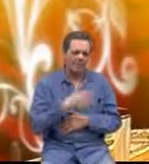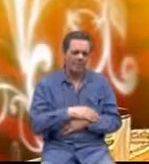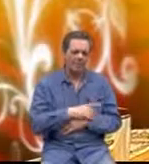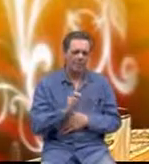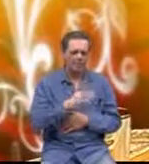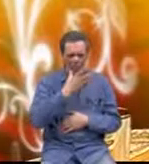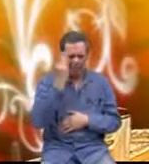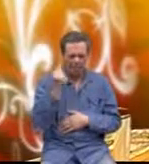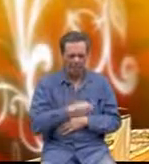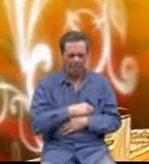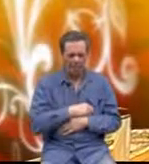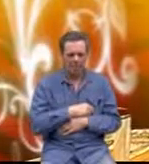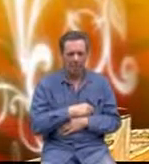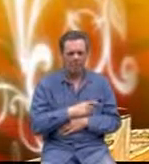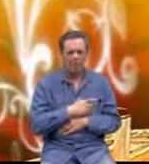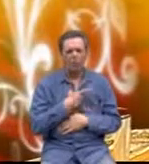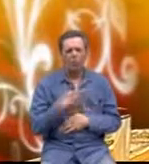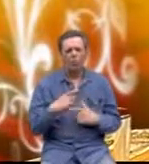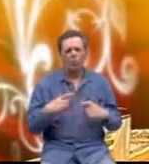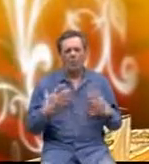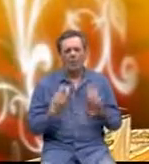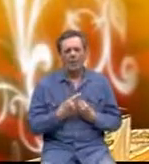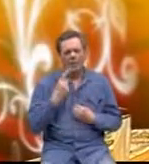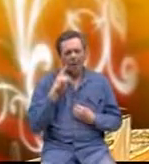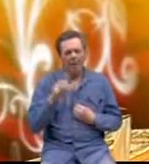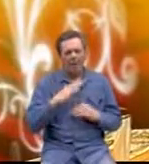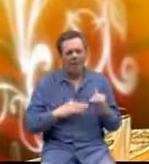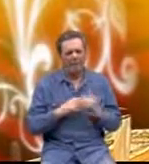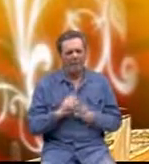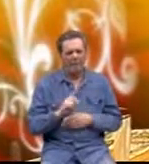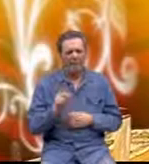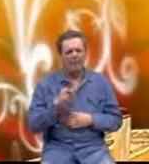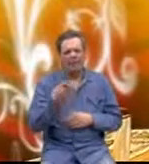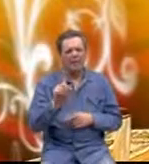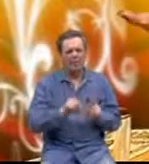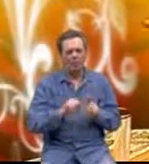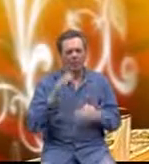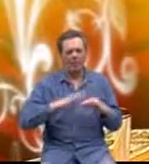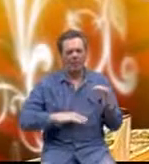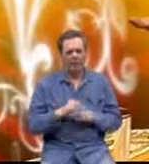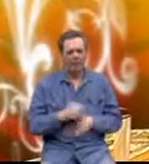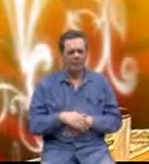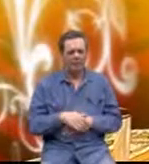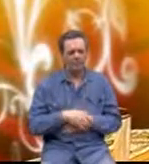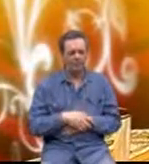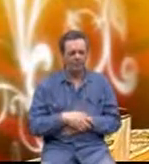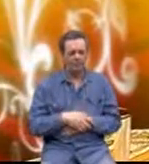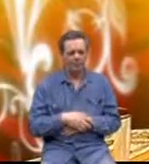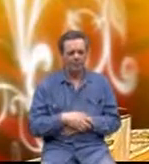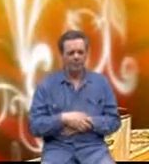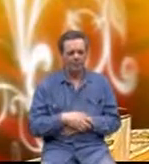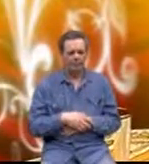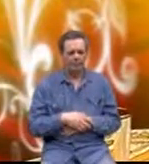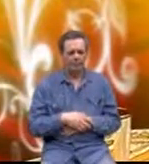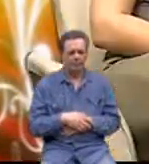ne zaboravite, život u zajednici, ako nije kvalitetan, niste ni vi kvalitetni, pa sad izaberite.